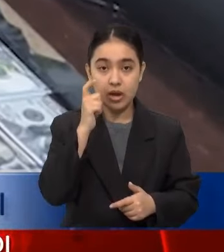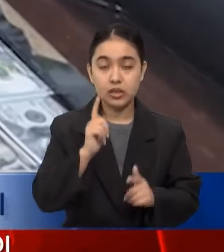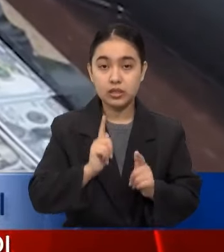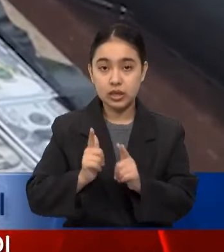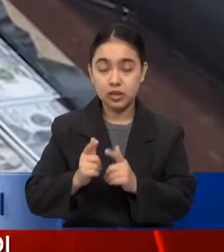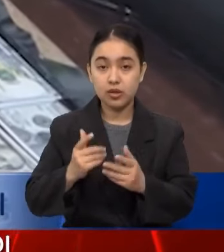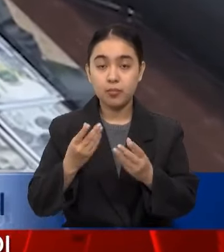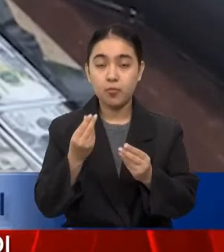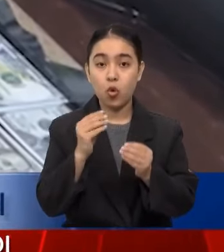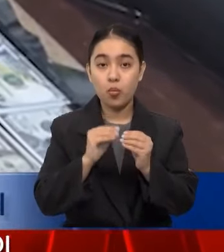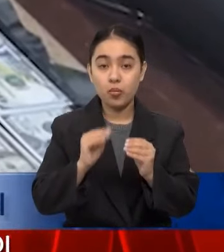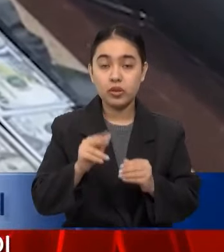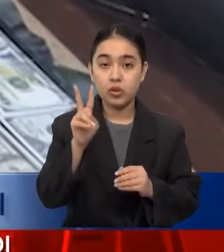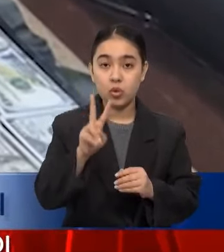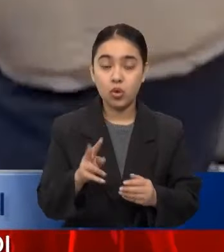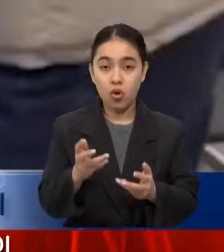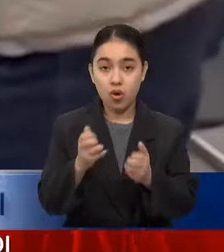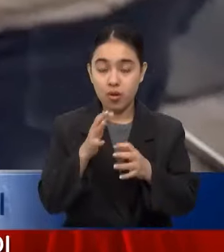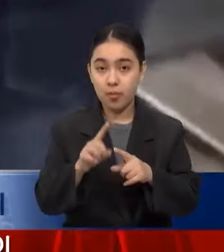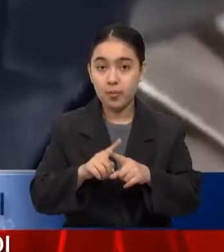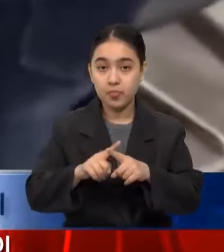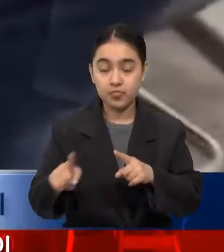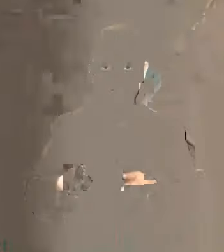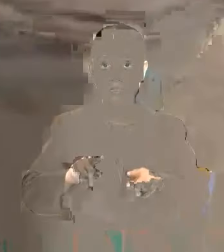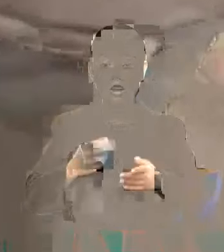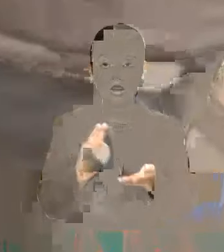kelishilgan pullardan 10 ming AQSh dollarini olgan vaqtida